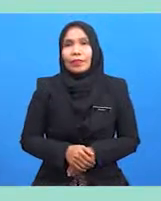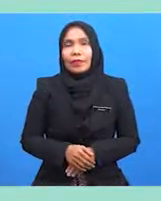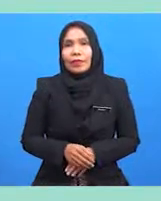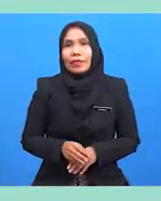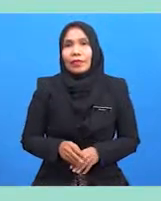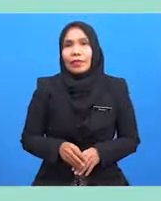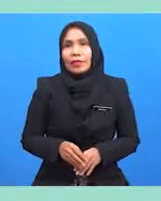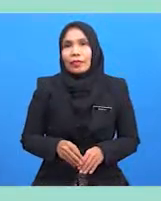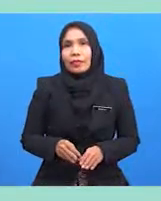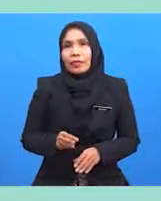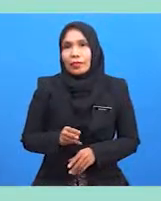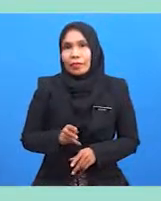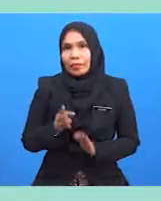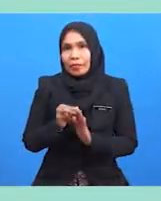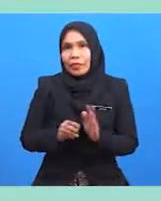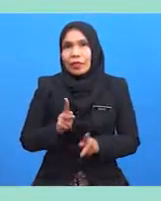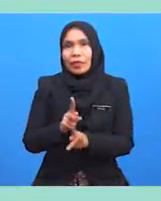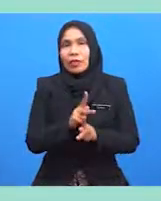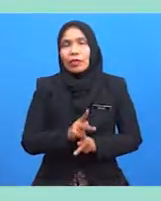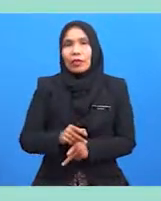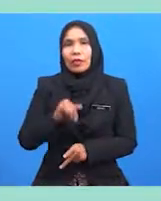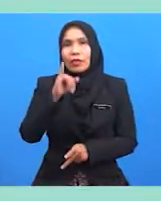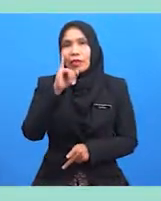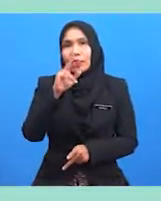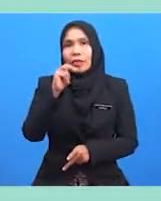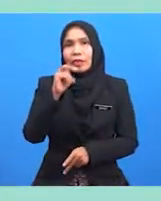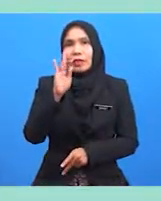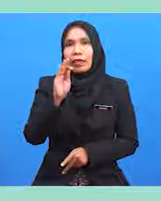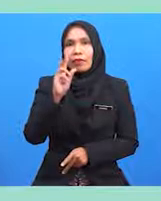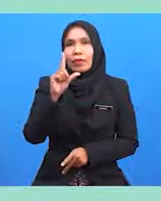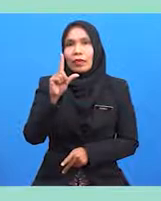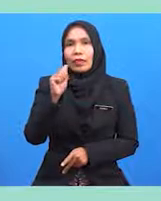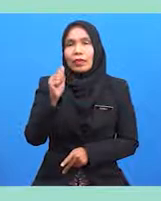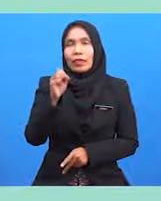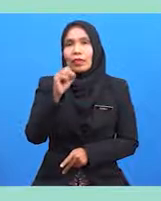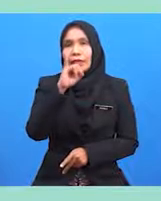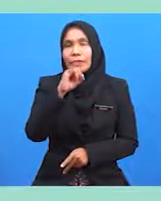kadar inflasi dalam negara berada pada paras terkawal.